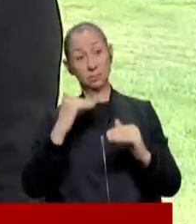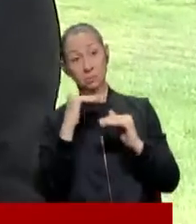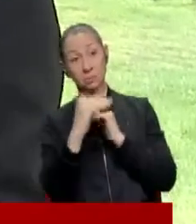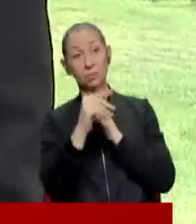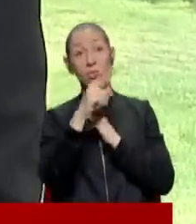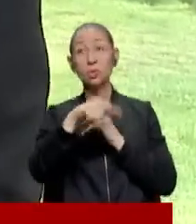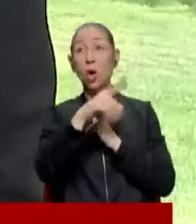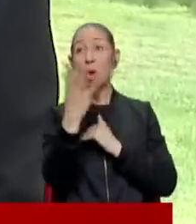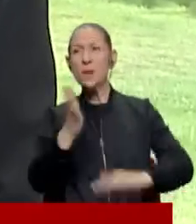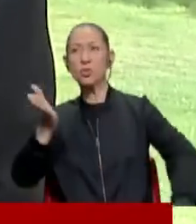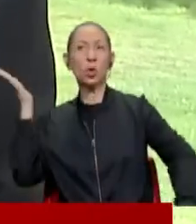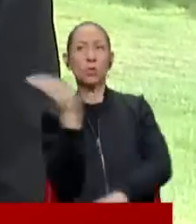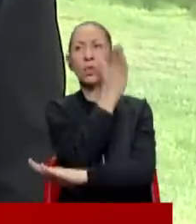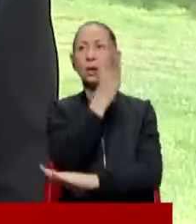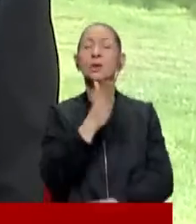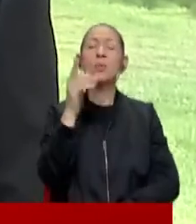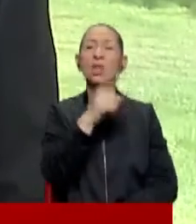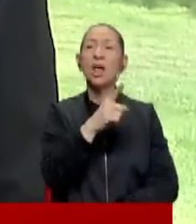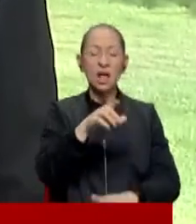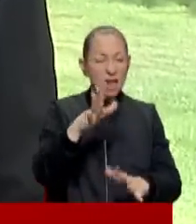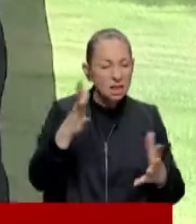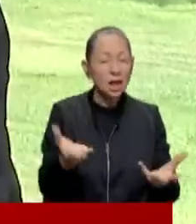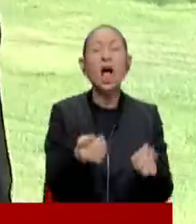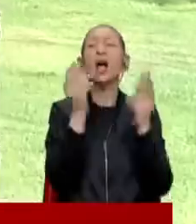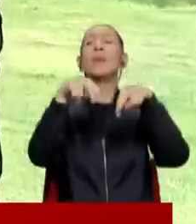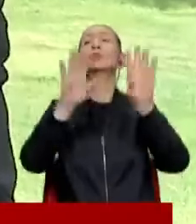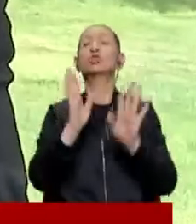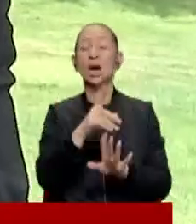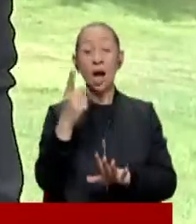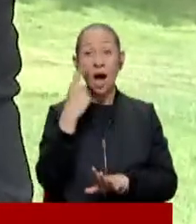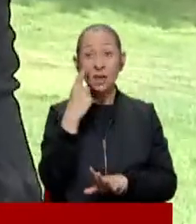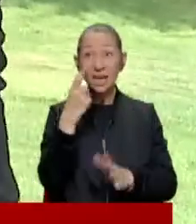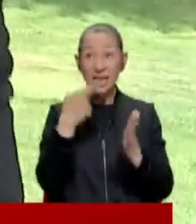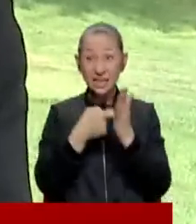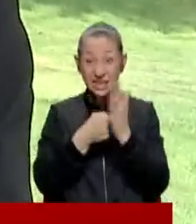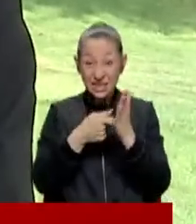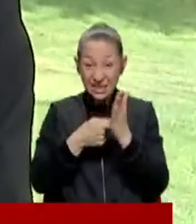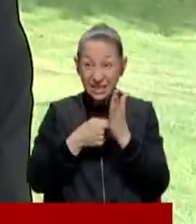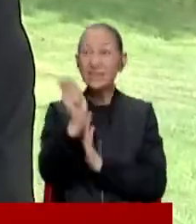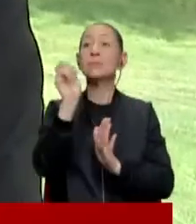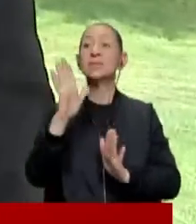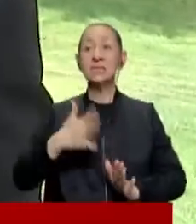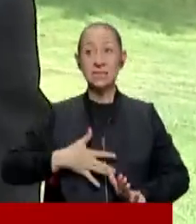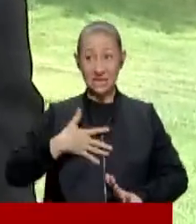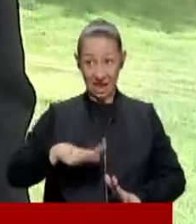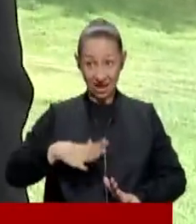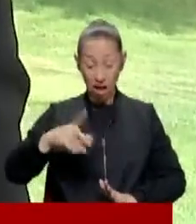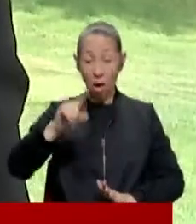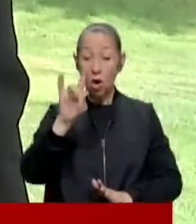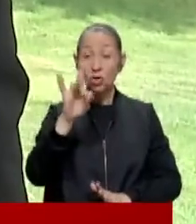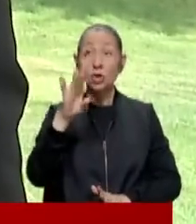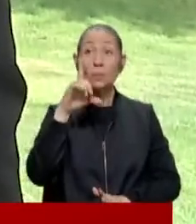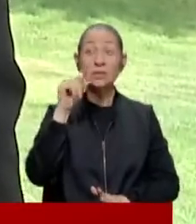bunlara öyle bir tokat duracak ki bunları yerden kazacaklar Atatürk'ün ismi kazınmasın isteyenler 14